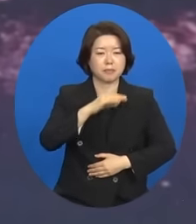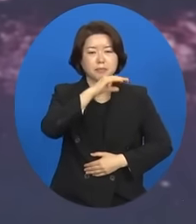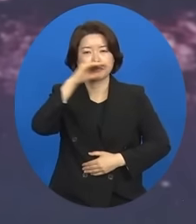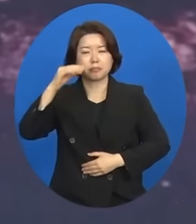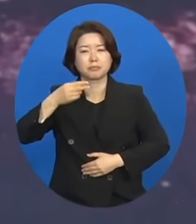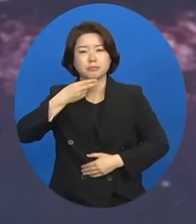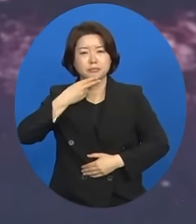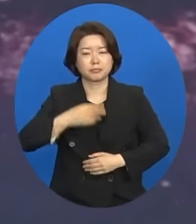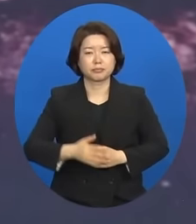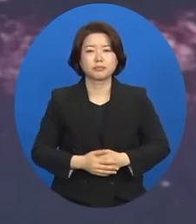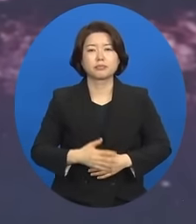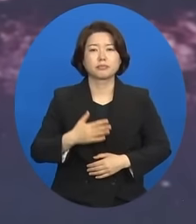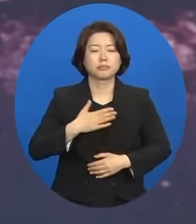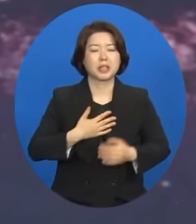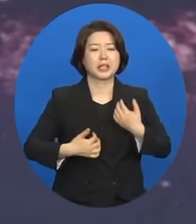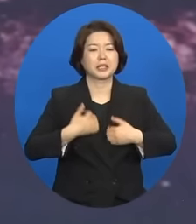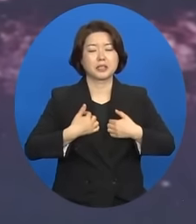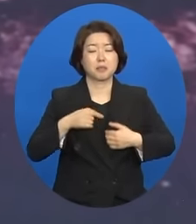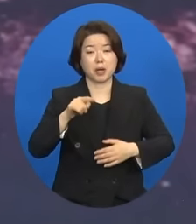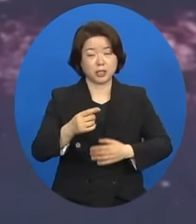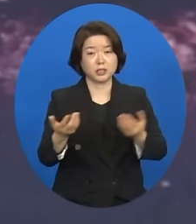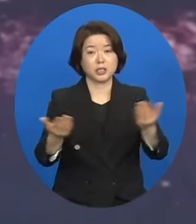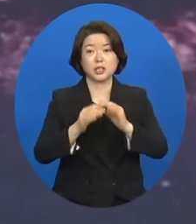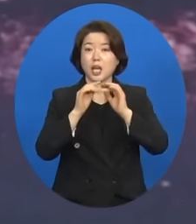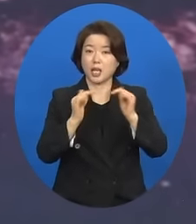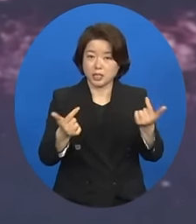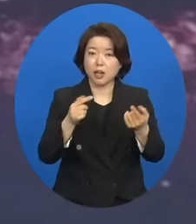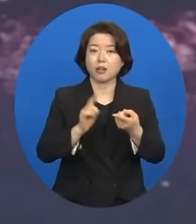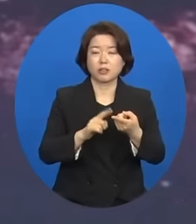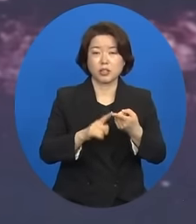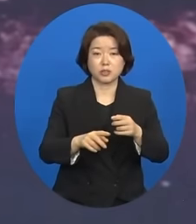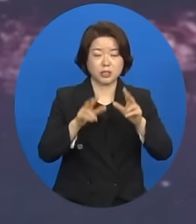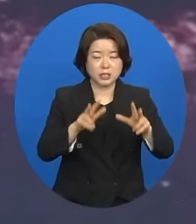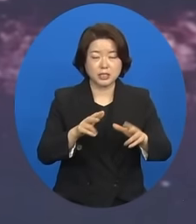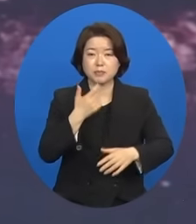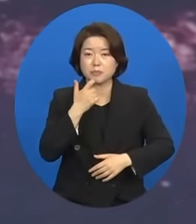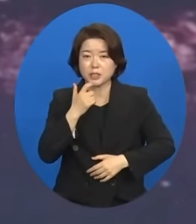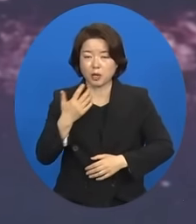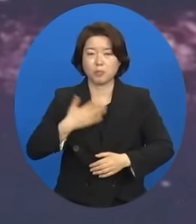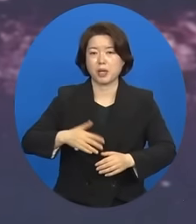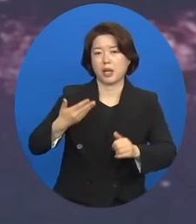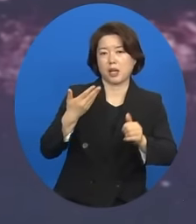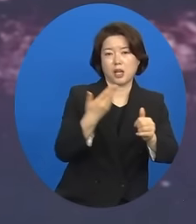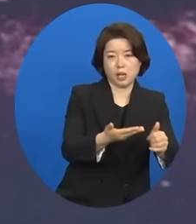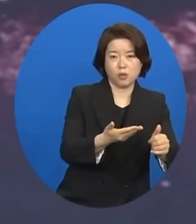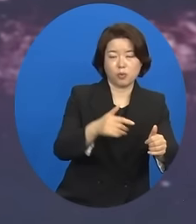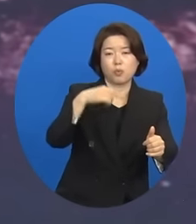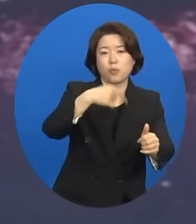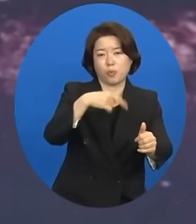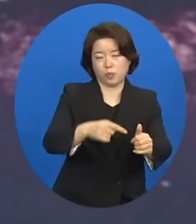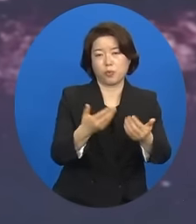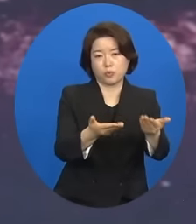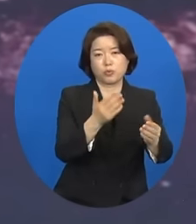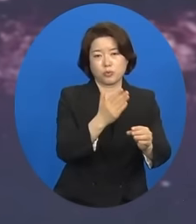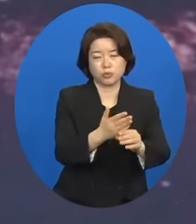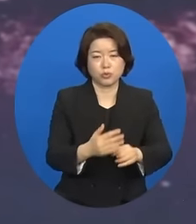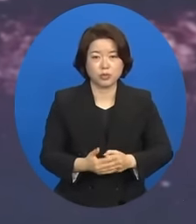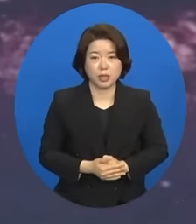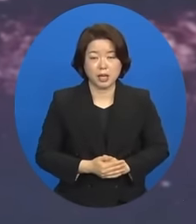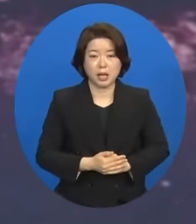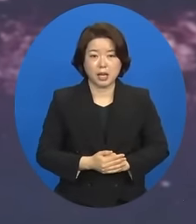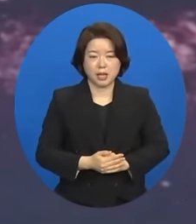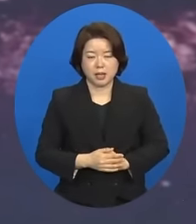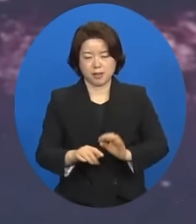못하고 내가 기뻐하는 일이 아니라는 것을 지금 야곱에게 가르치고 계신 겁니다 그 부정적인